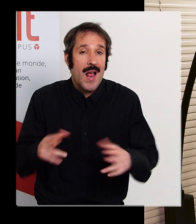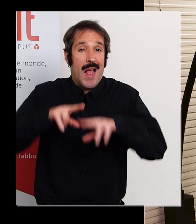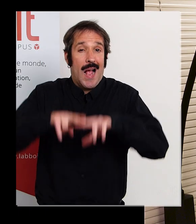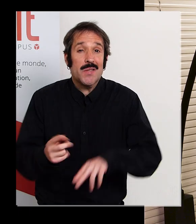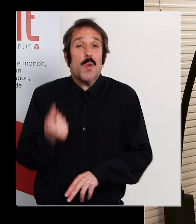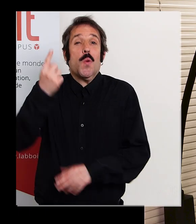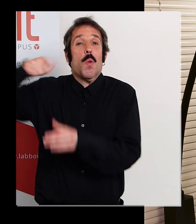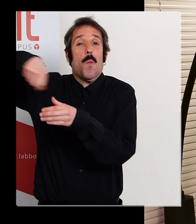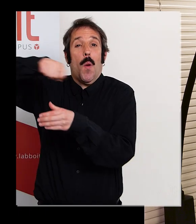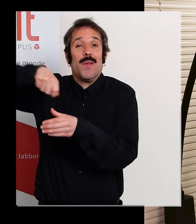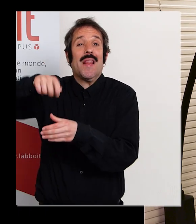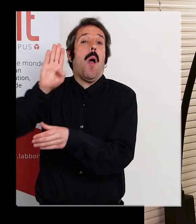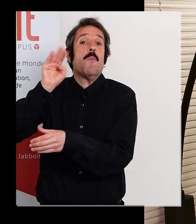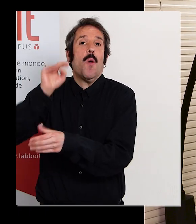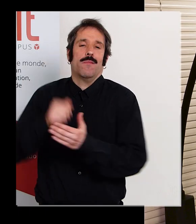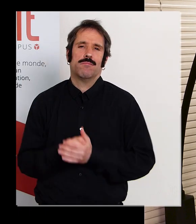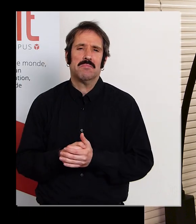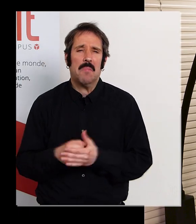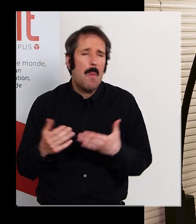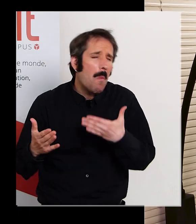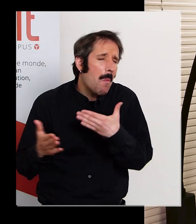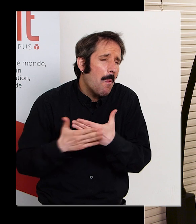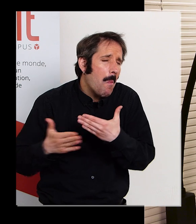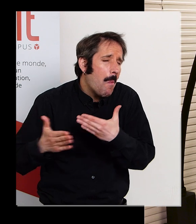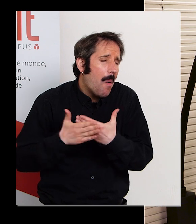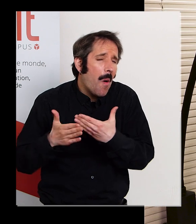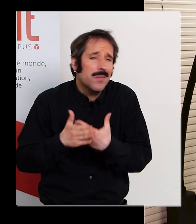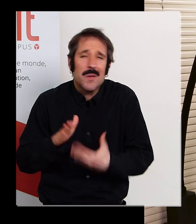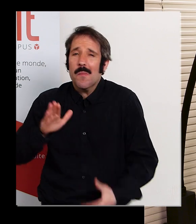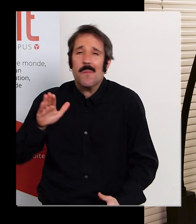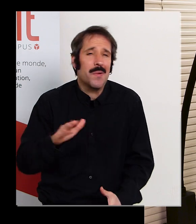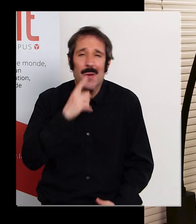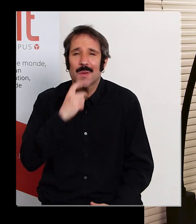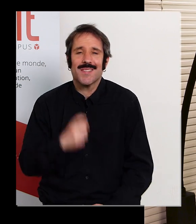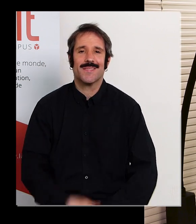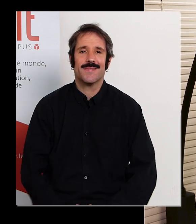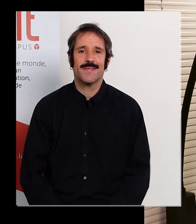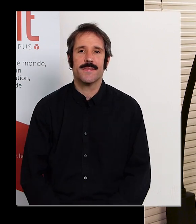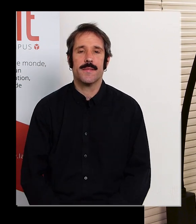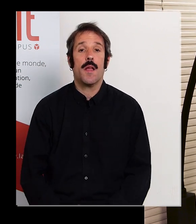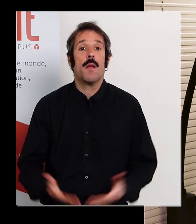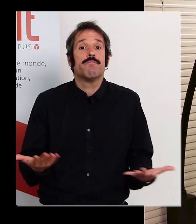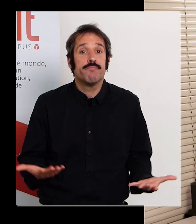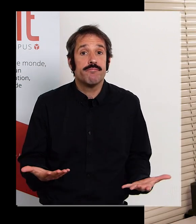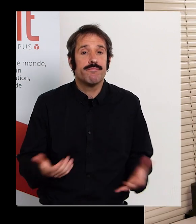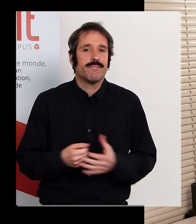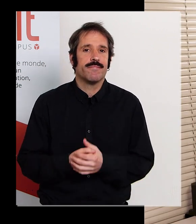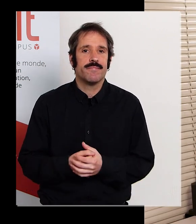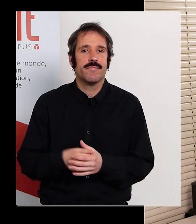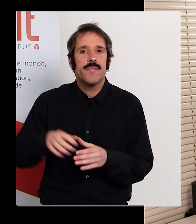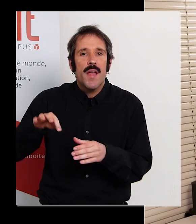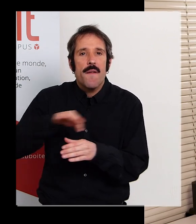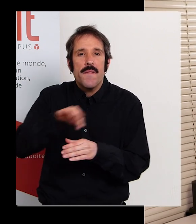Allez, courage, il ne reste plus qu'une bobine, celle du chemin bleu, qui est très similaire à celle du chemin rouge. On va